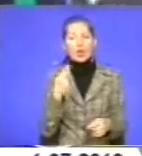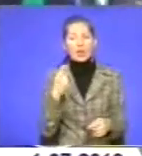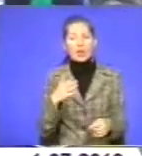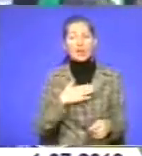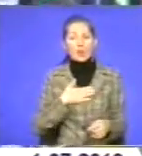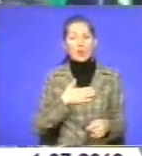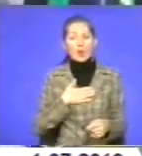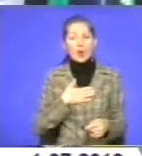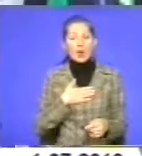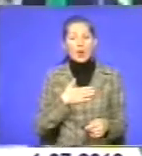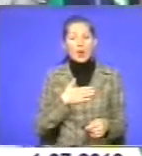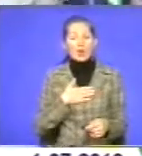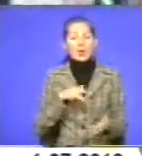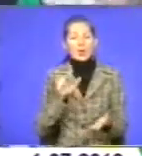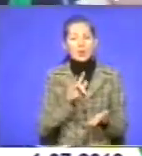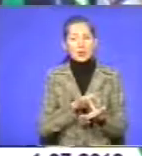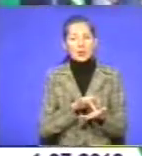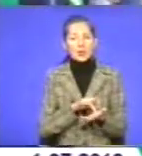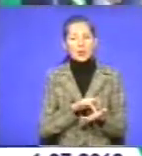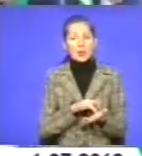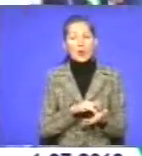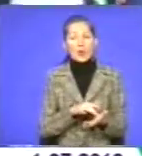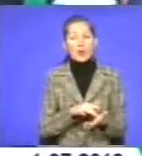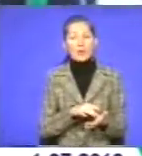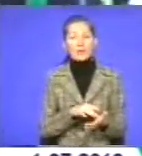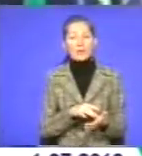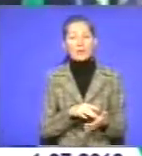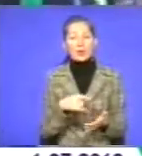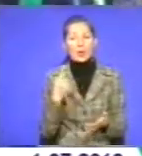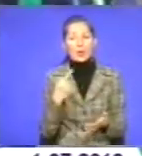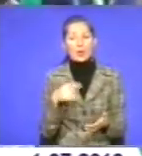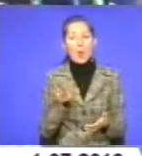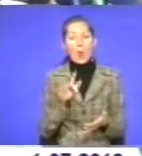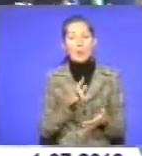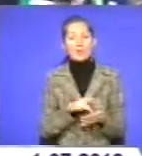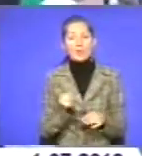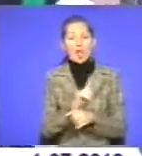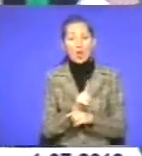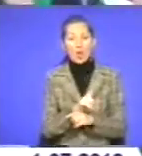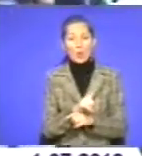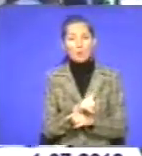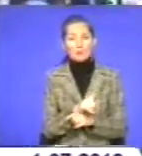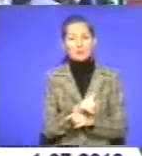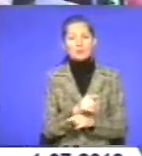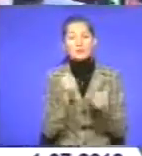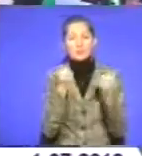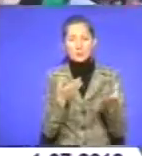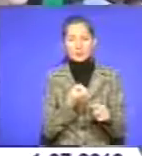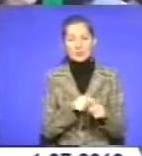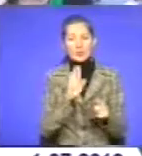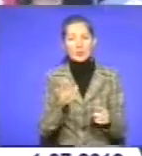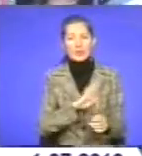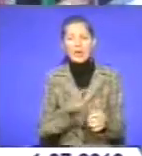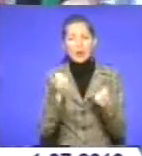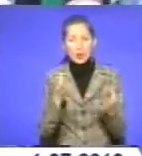нашому столичному місті, обласному місті Тернополі. Звичайно, це було не просто,